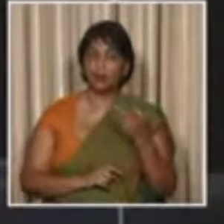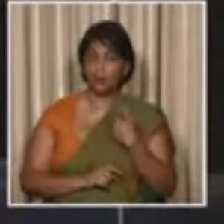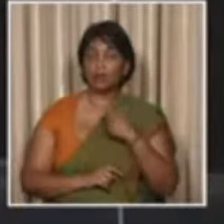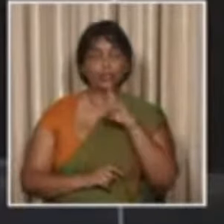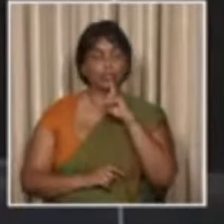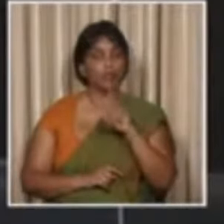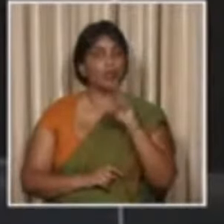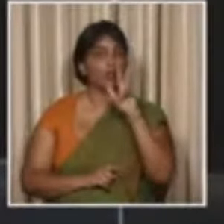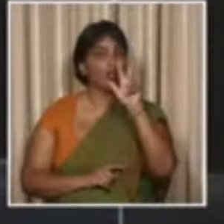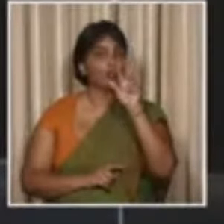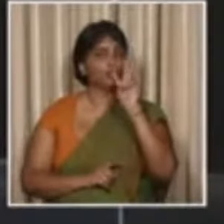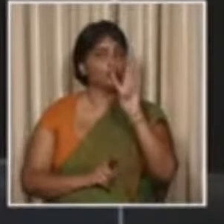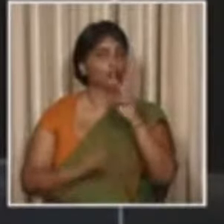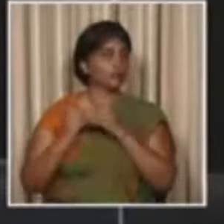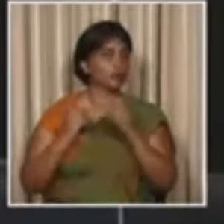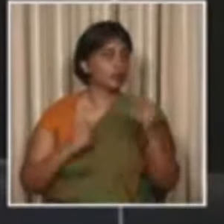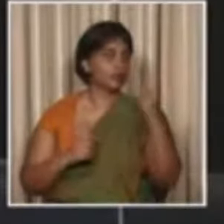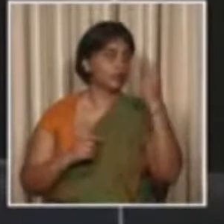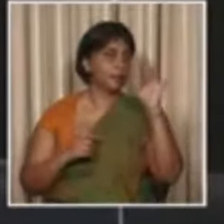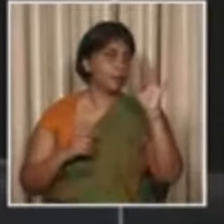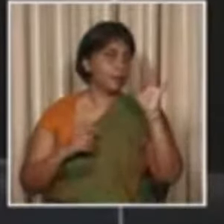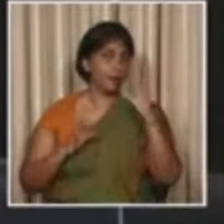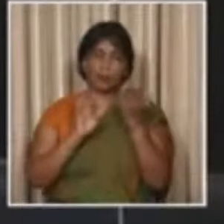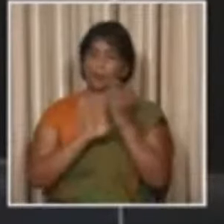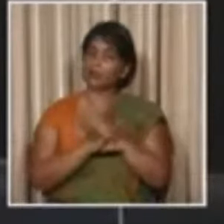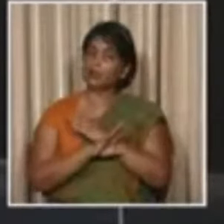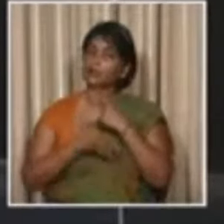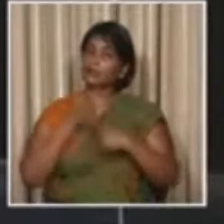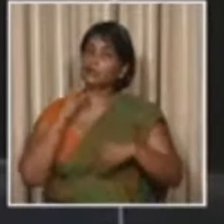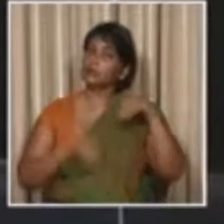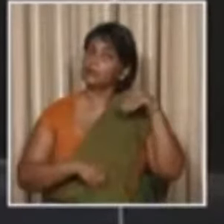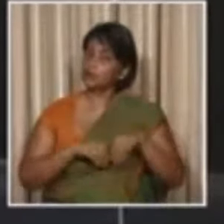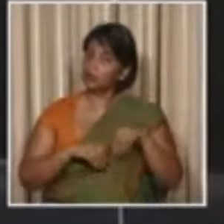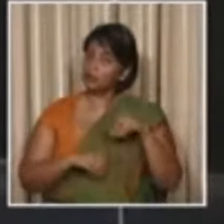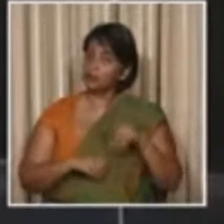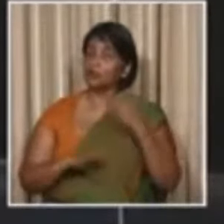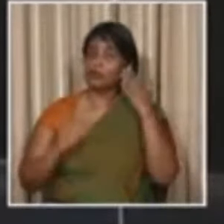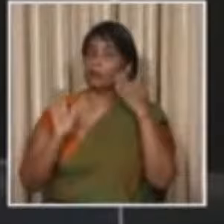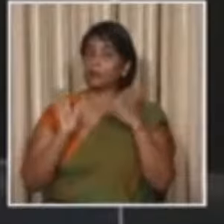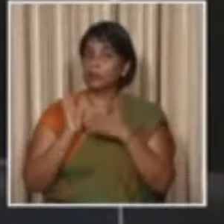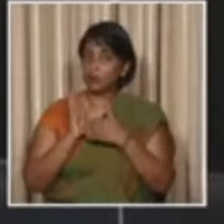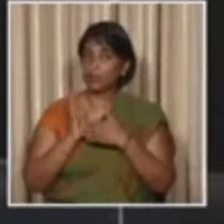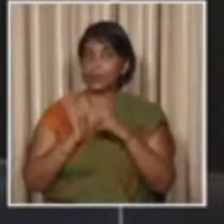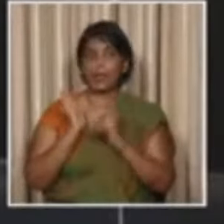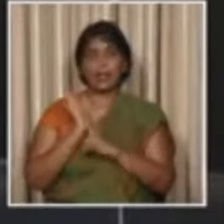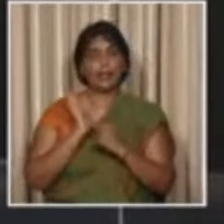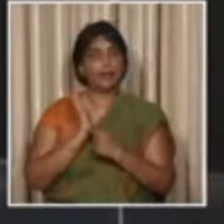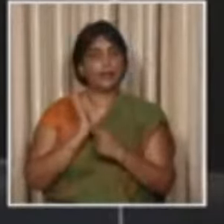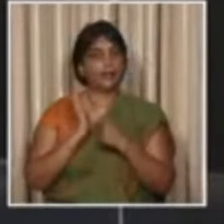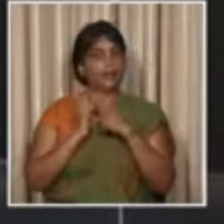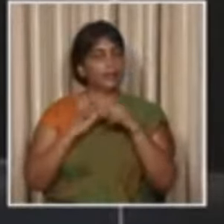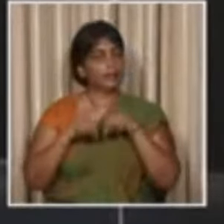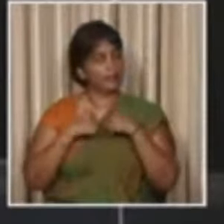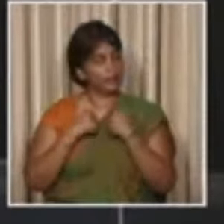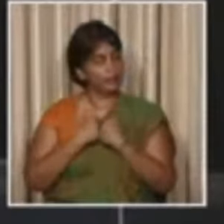කිව්වේ 83 ඉඳලා 2015ට පෙරතිවිච්ච හැම මැතිවරණයකම පස්සුතේ වුණේ එල්ටීටී සංවිධානයේ වගේම